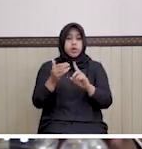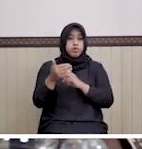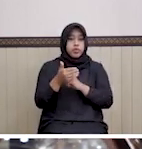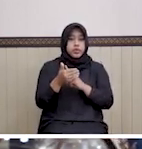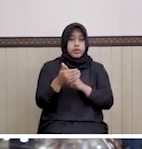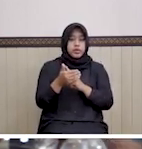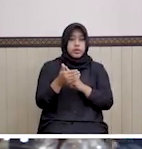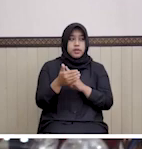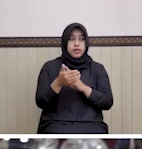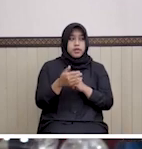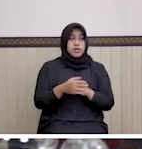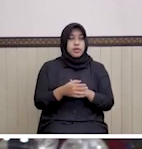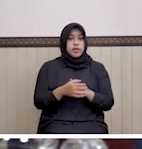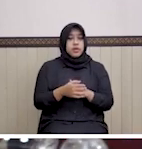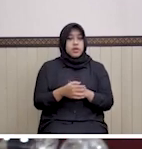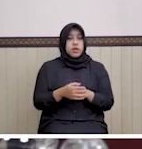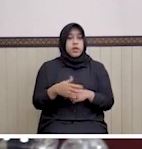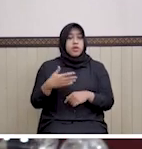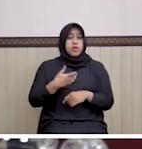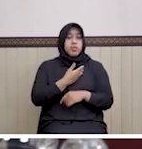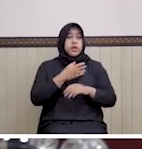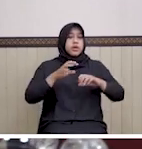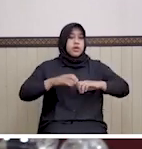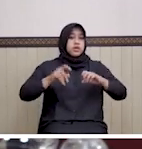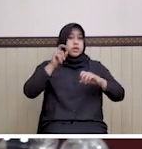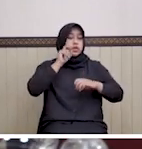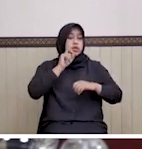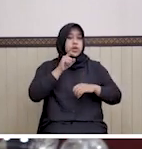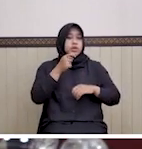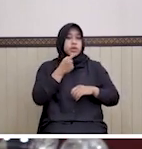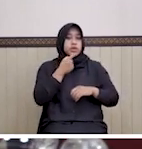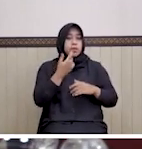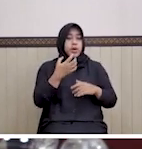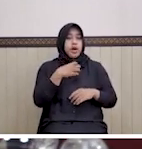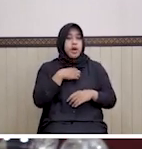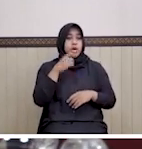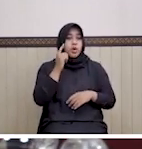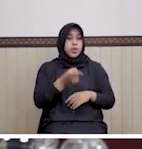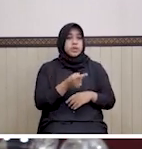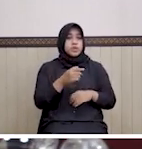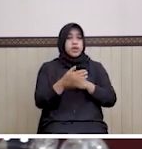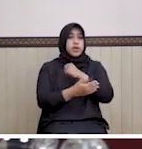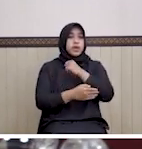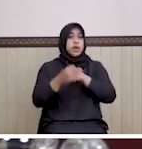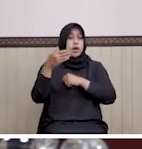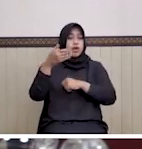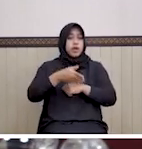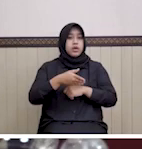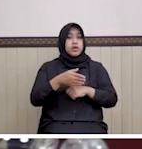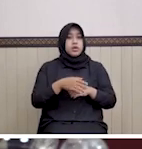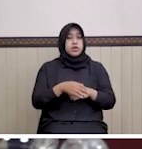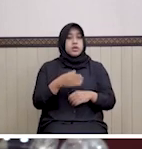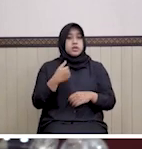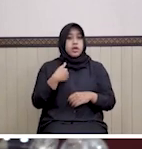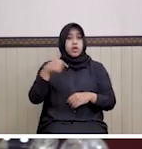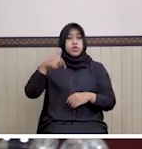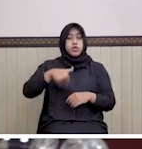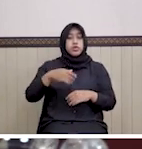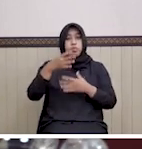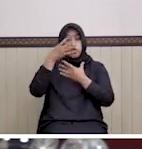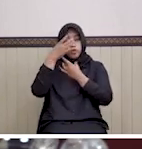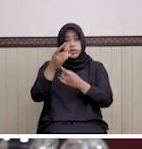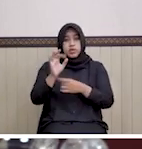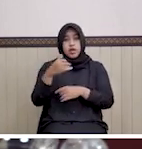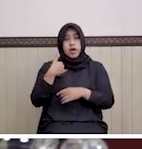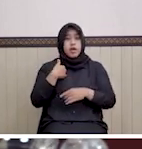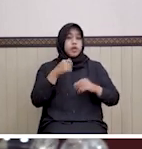terhadap korban kekerasan seksual salah satunya hak itu tadi kewajiban negara turun disini Saya dibabat habis sama 7 Profesor pidana